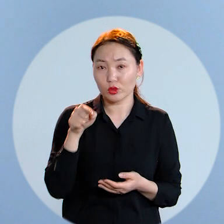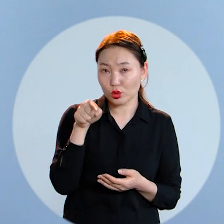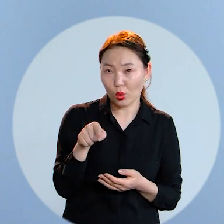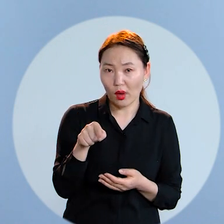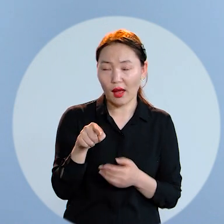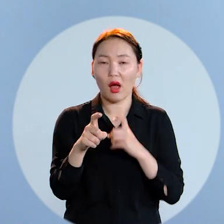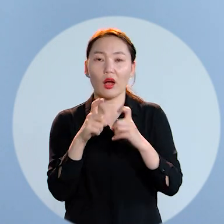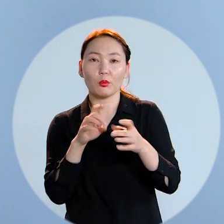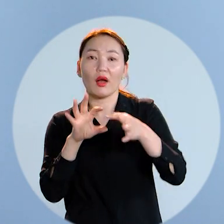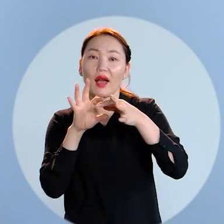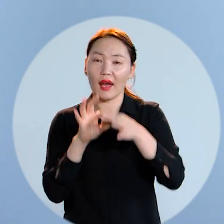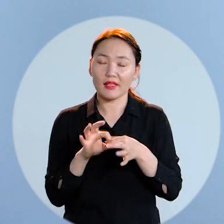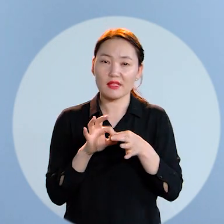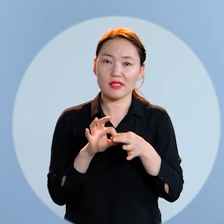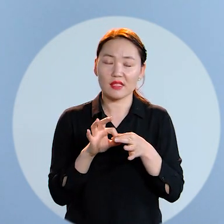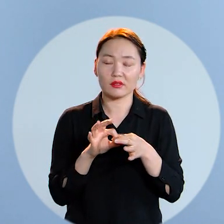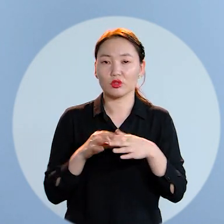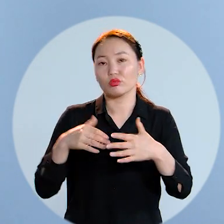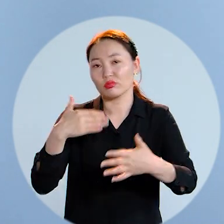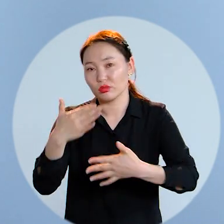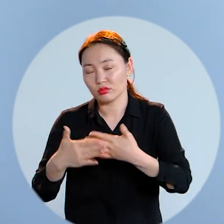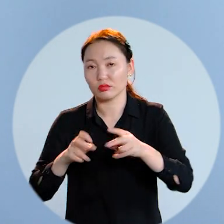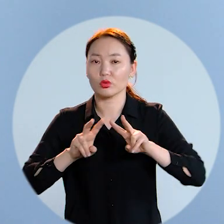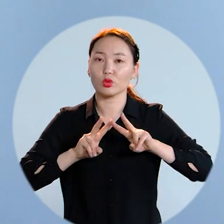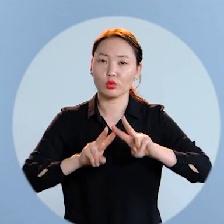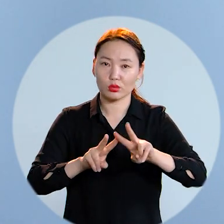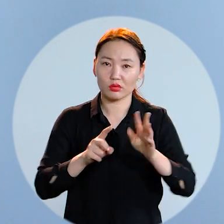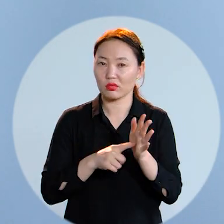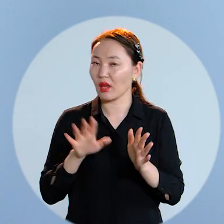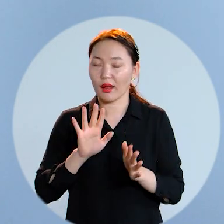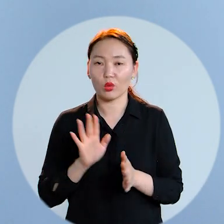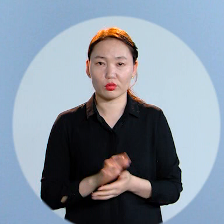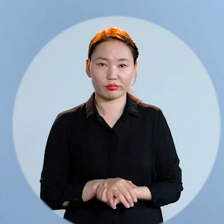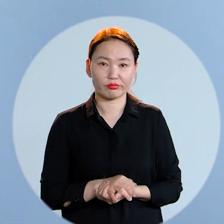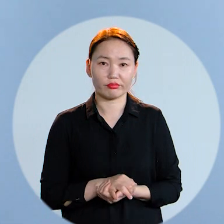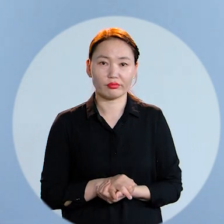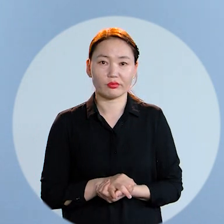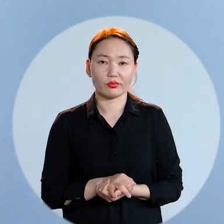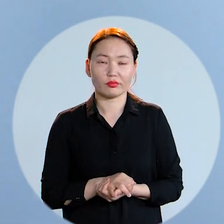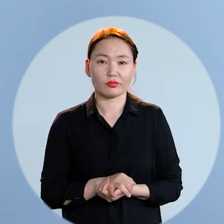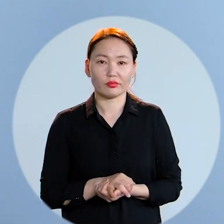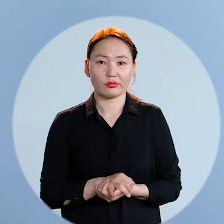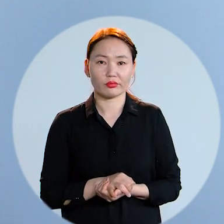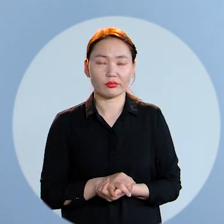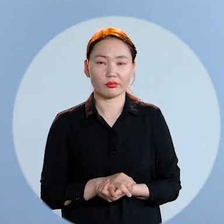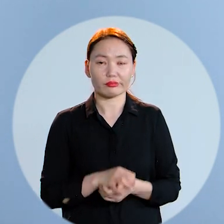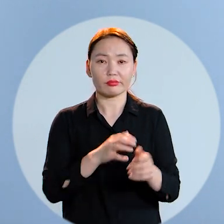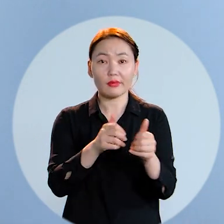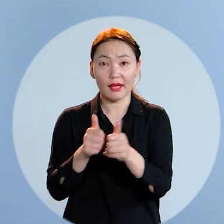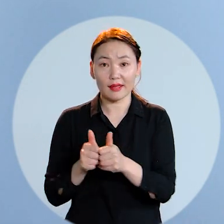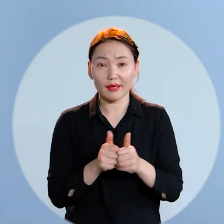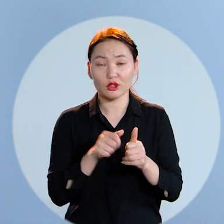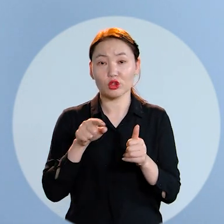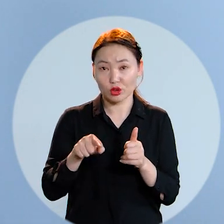зуралдаад цааш нь үргэлжлүүлээд ойлгомжгүй байдал үүсгэж байгаа нь бол хин хиндээ төвхтэй байдаг. тийм ээ. За тэгээд энэ найз нөхдтэй